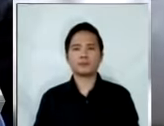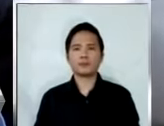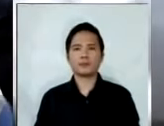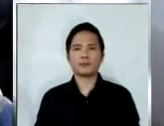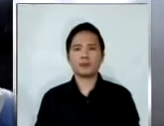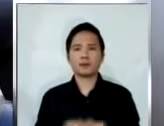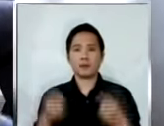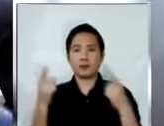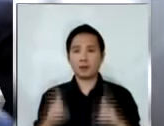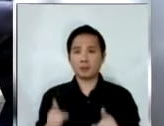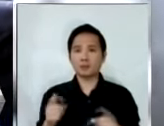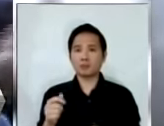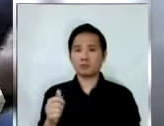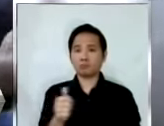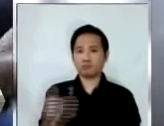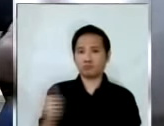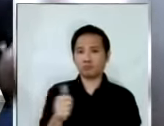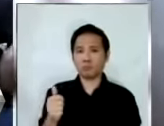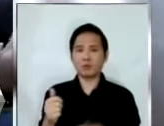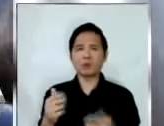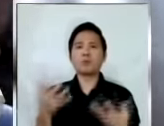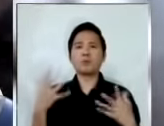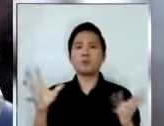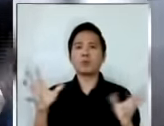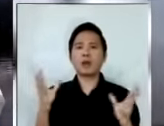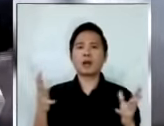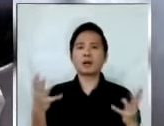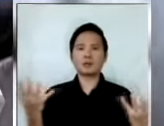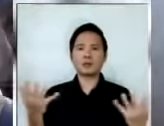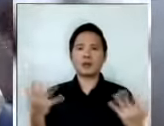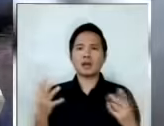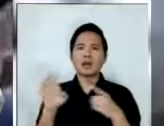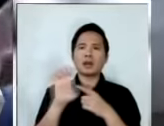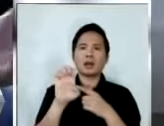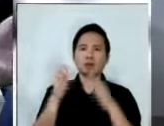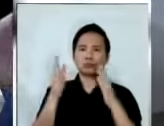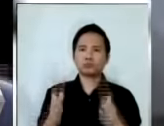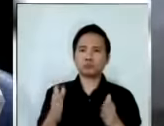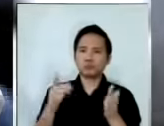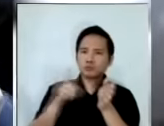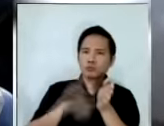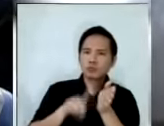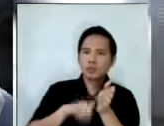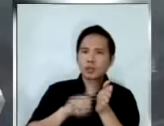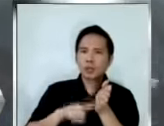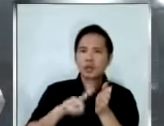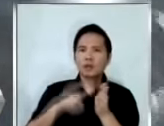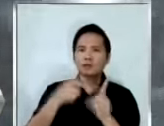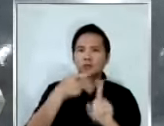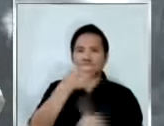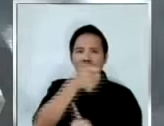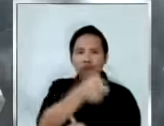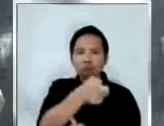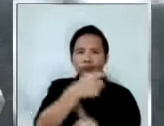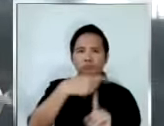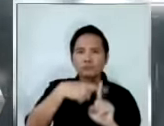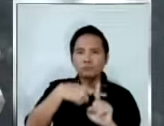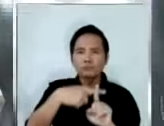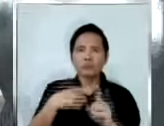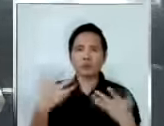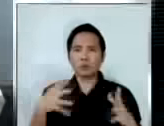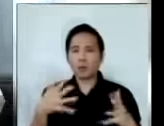ang mga unit at wala rin mga thermal scanner, ay hindi na nache-check yung temperatura ng ibang pasahero. Paliwanag ng